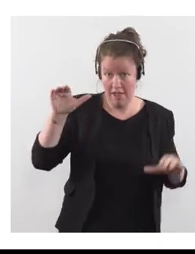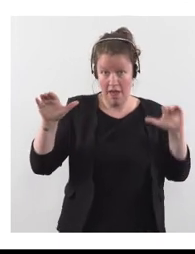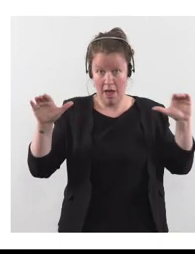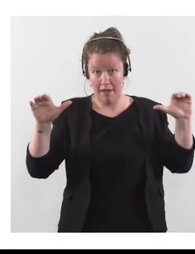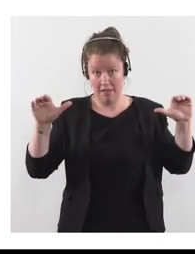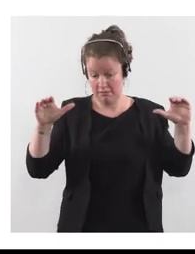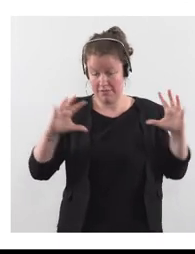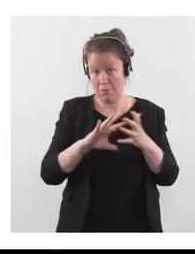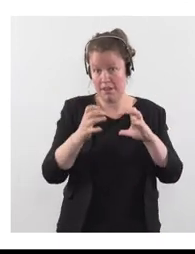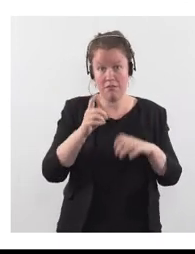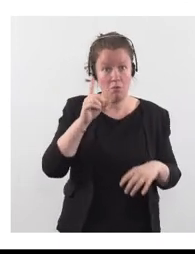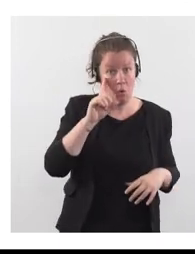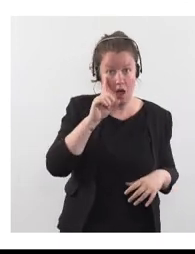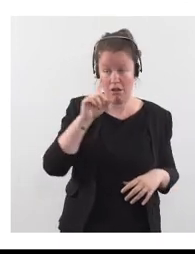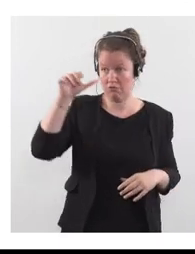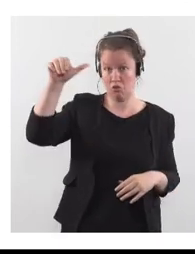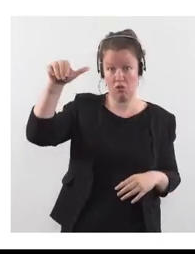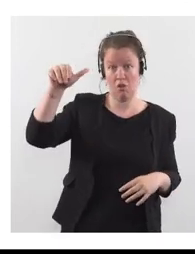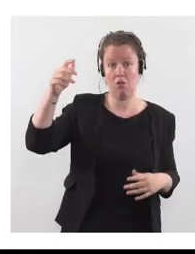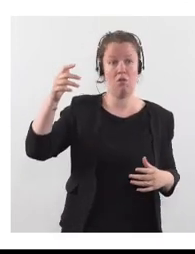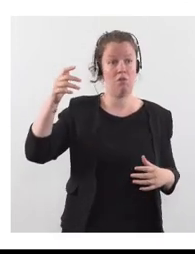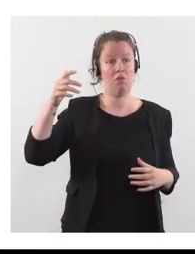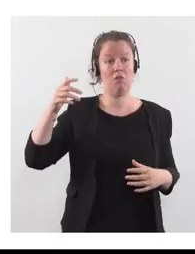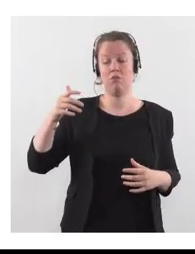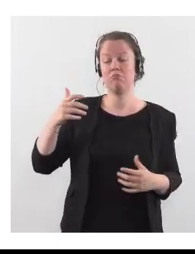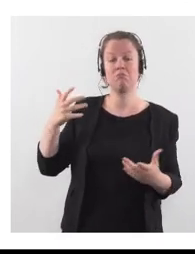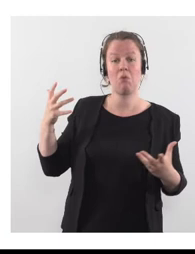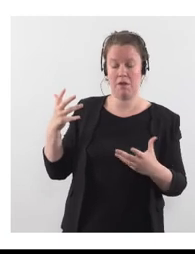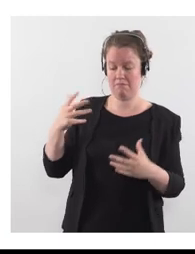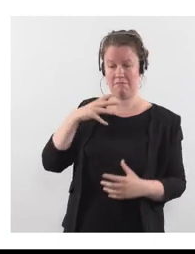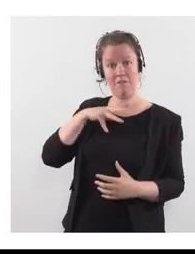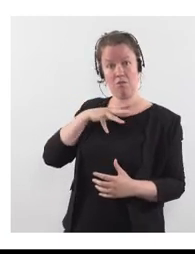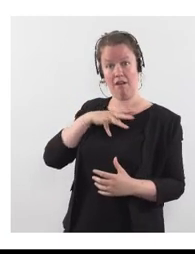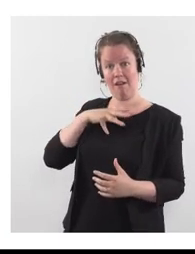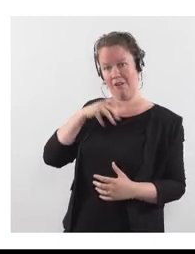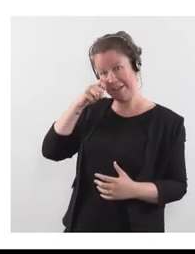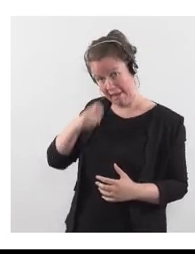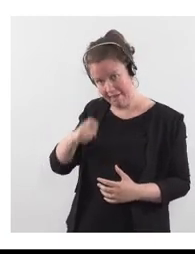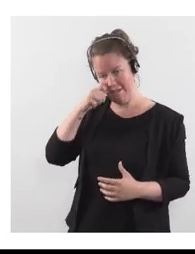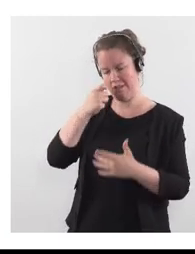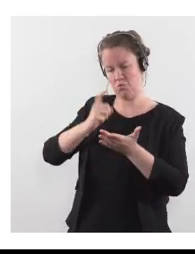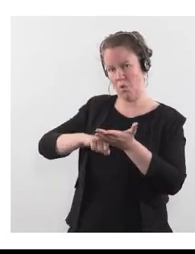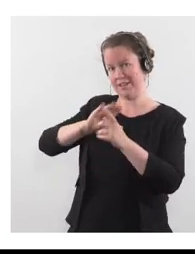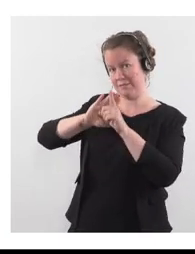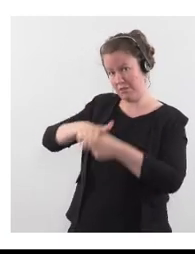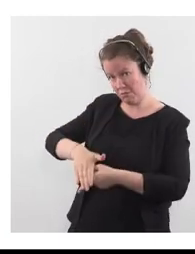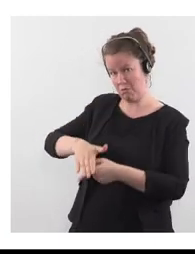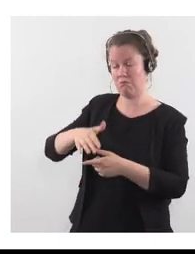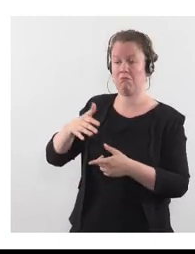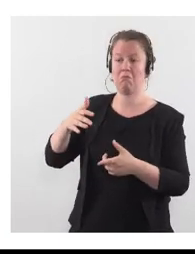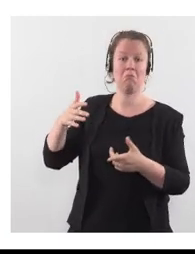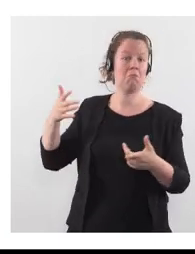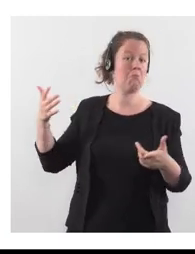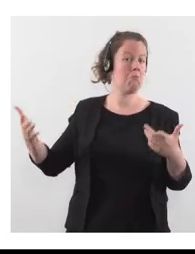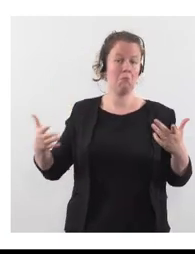Le nombre d'avocats spécialisés en droit de la discrimination et dans différents secteurs, que ce soit en emploi, en biens-services ou